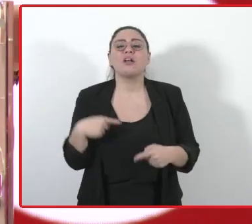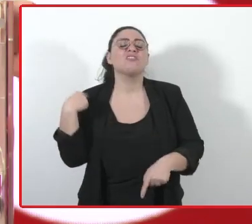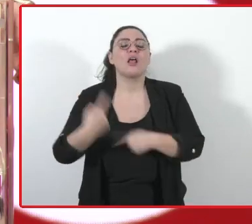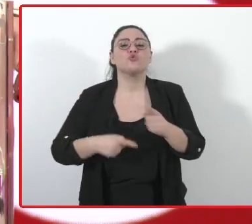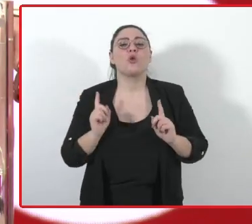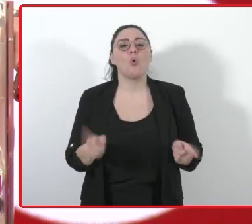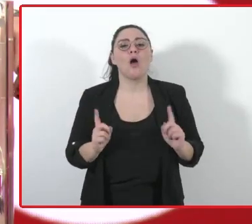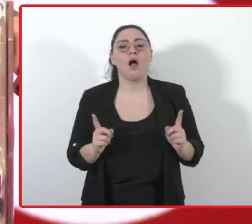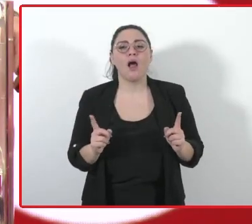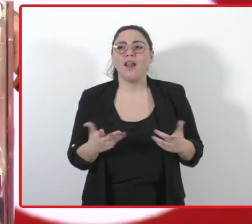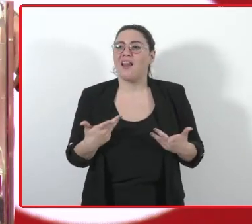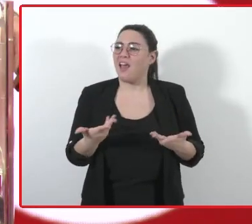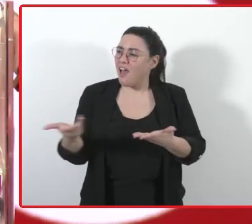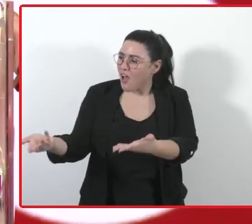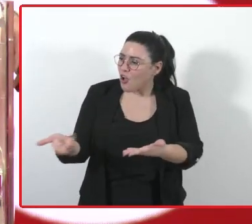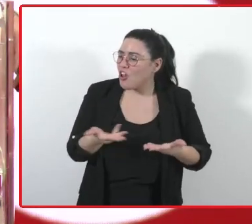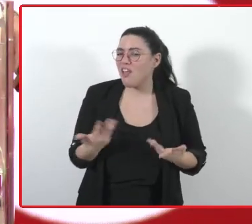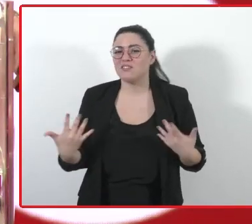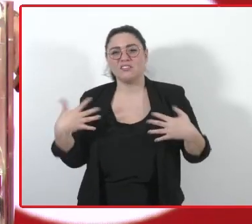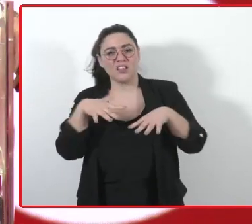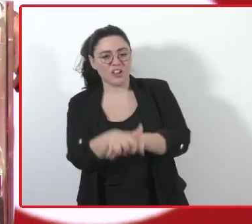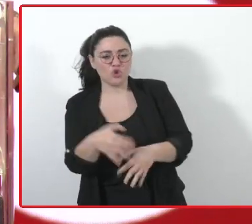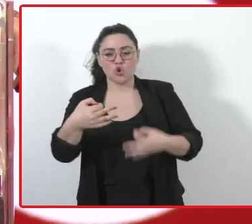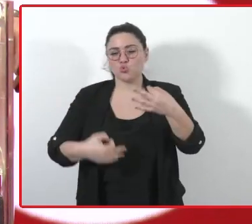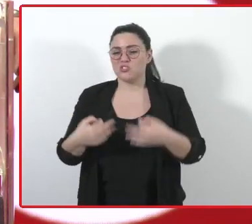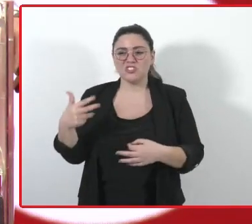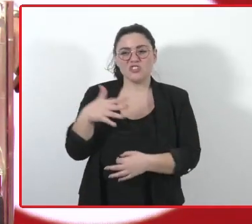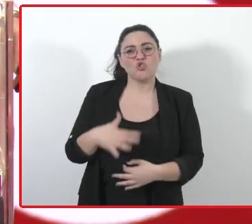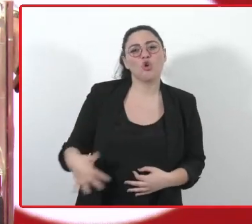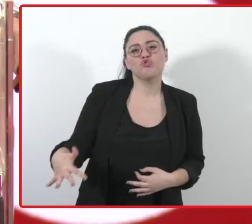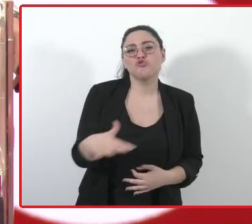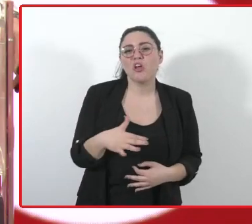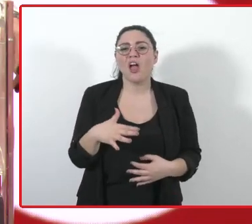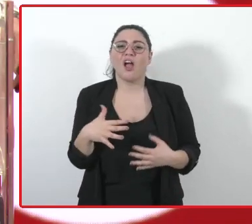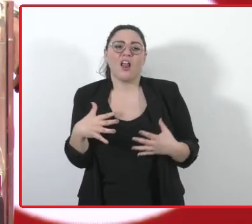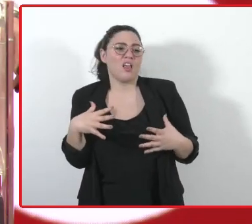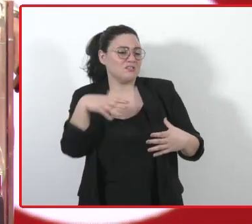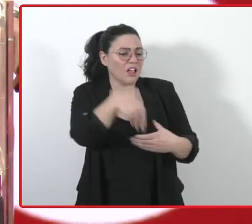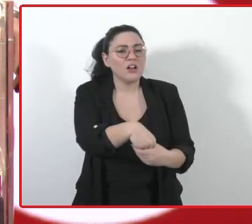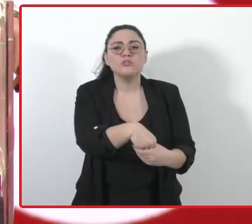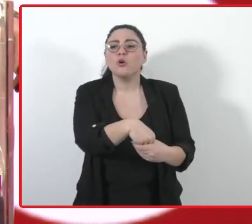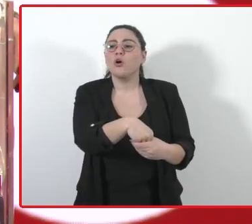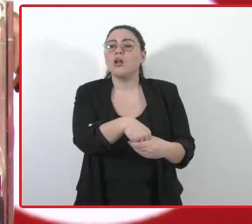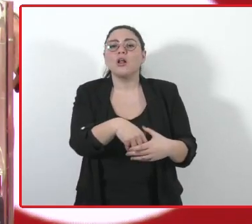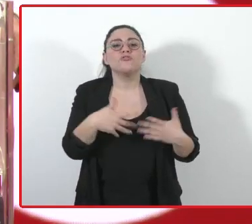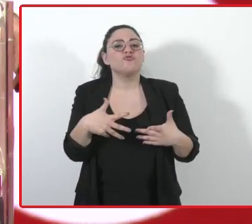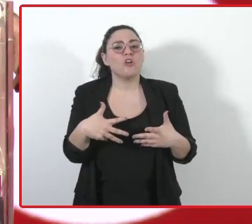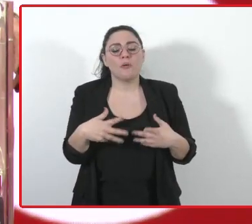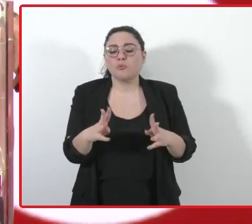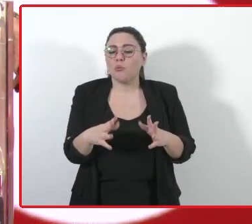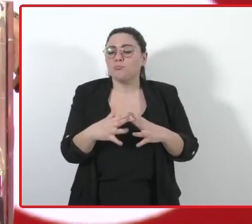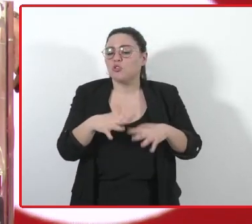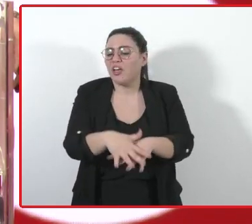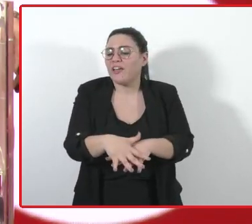Giustizia sociale dell'integrazione del prendersi cura dell'altro sono profondamente radicati nella